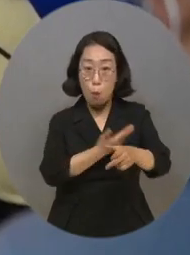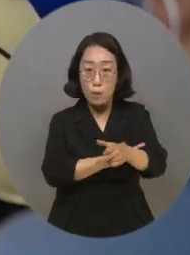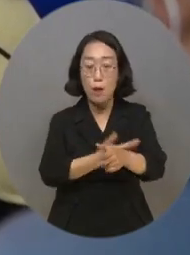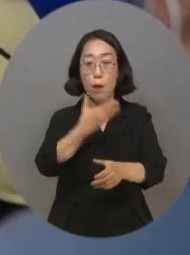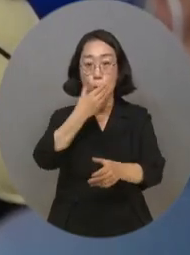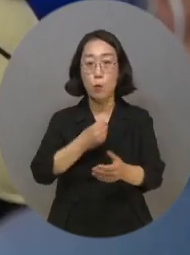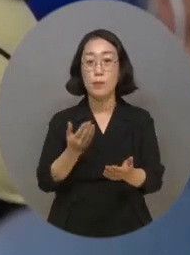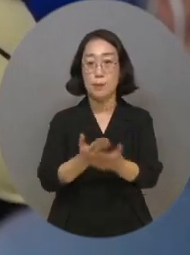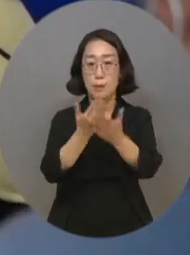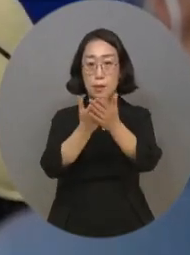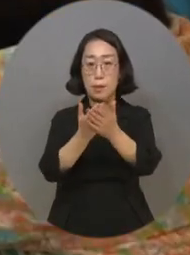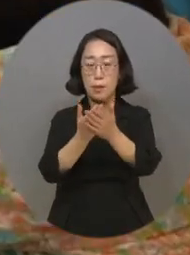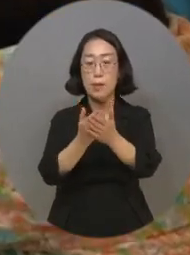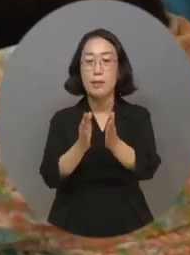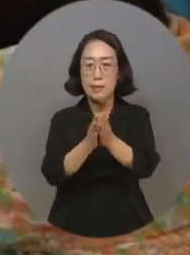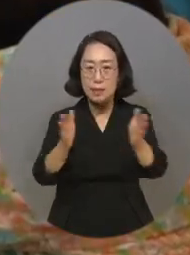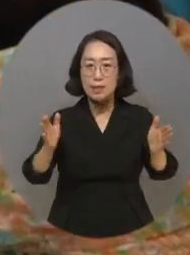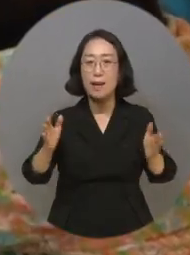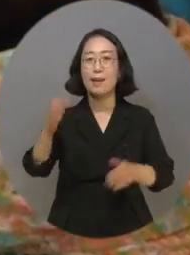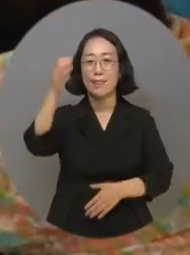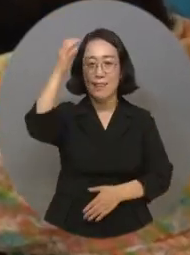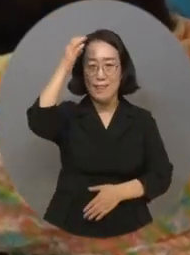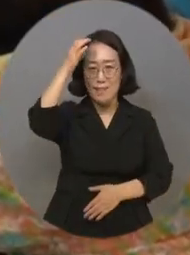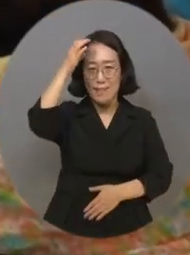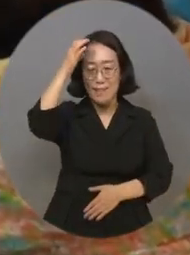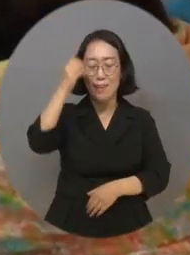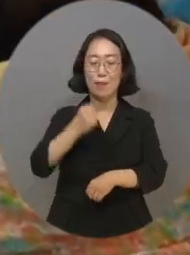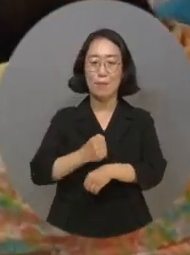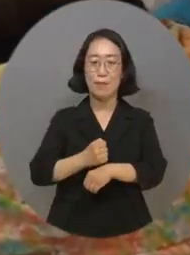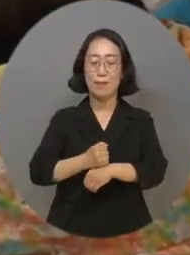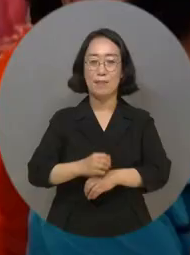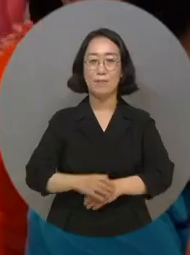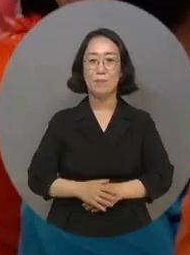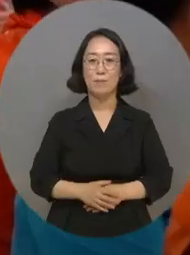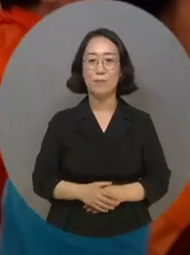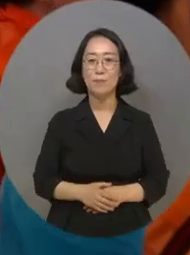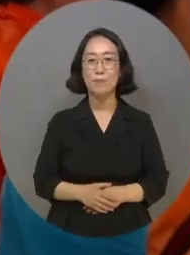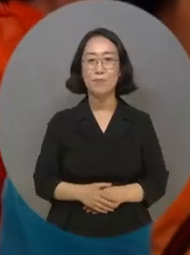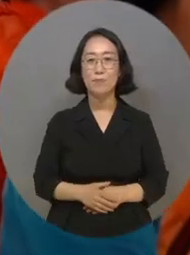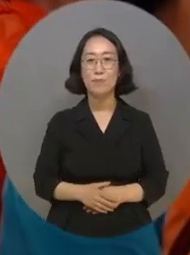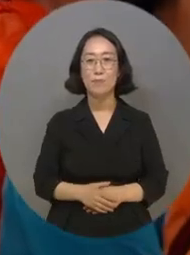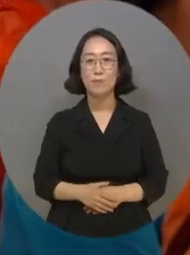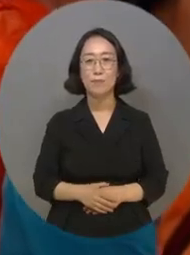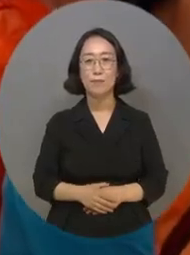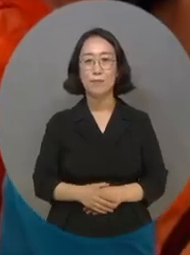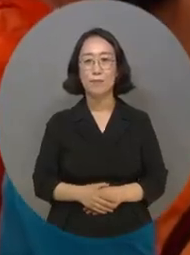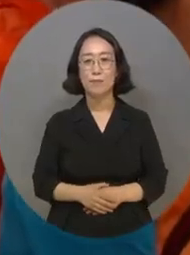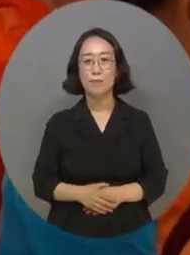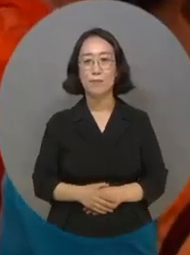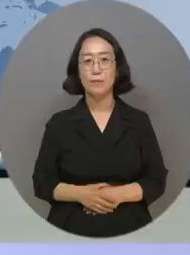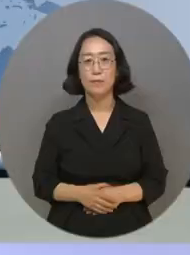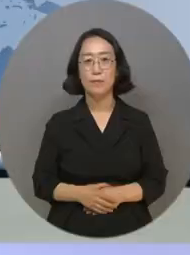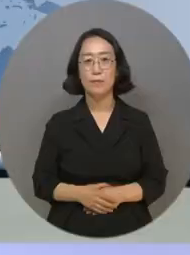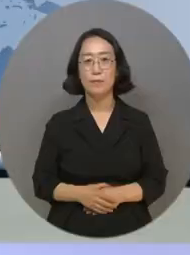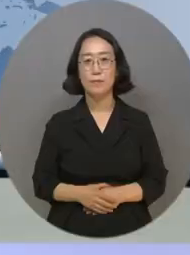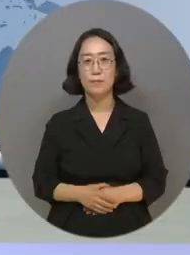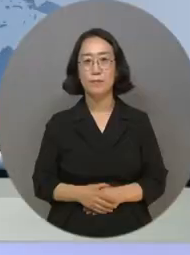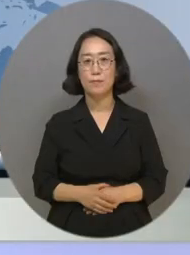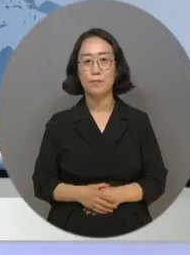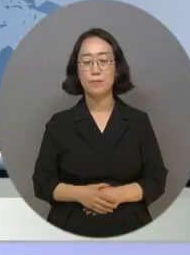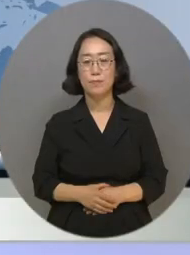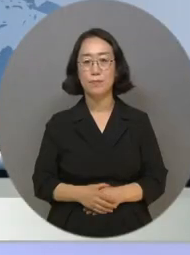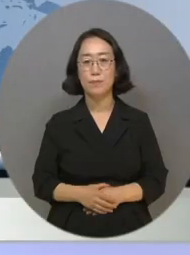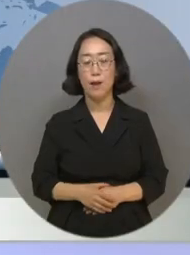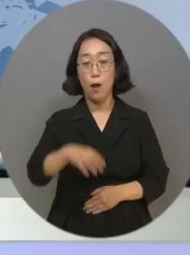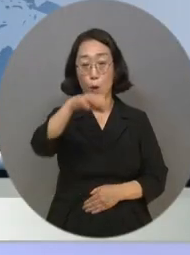증진을 위한 계기가 되기를 기대해봅니다. 복지TV 전북방송 김영재입니다.